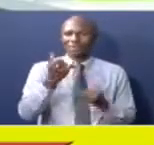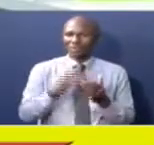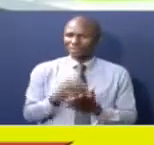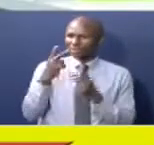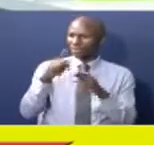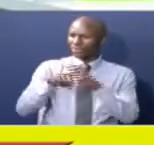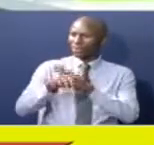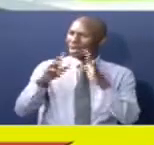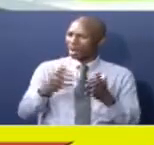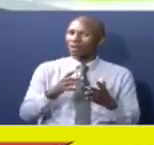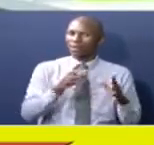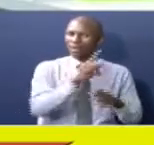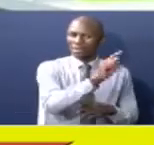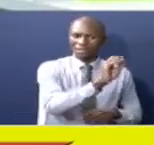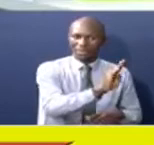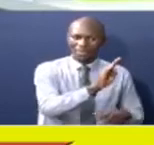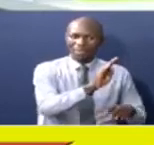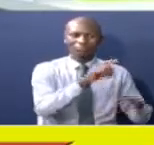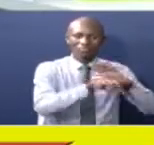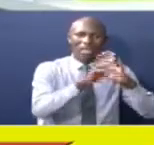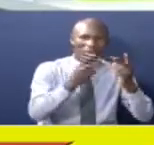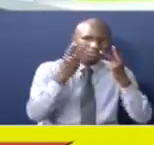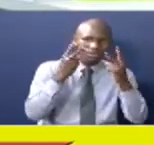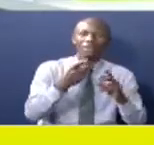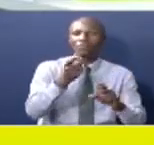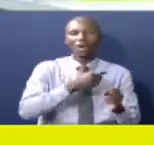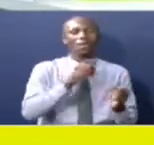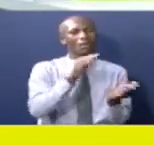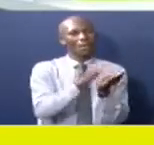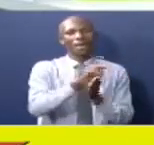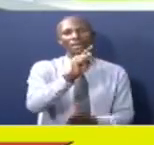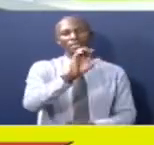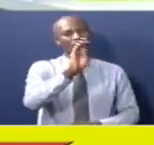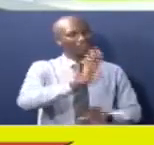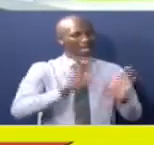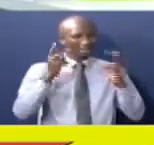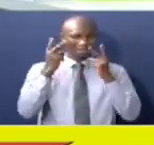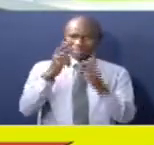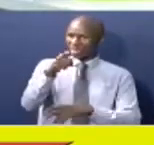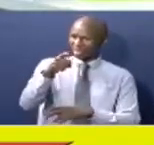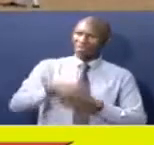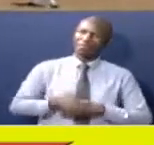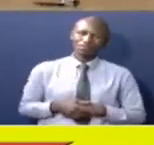temba wisusi ya timu wa KCB timu kuma bengi wa Kenya Commercial Bank.